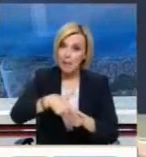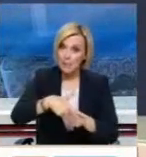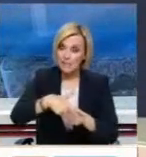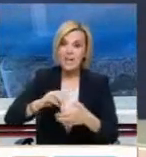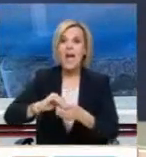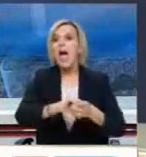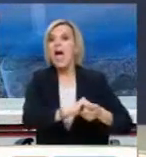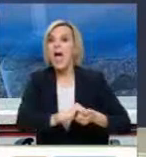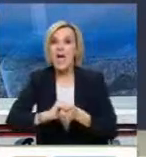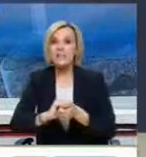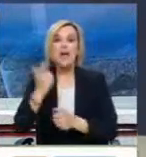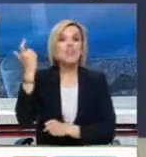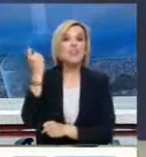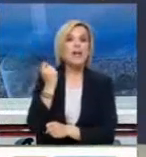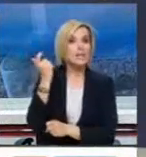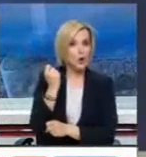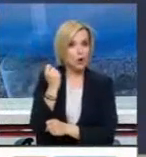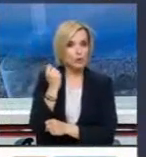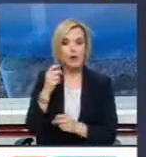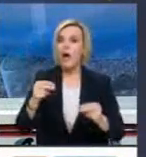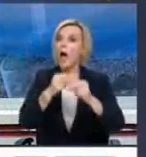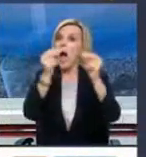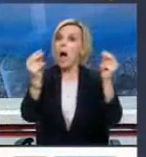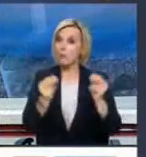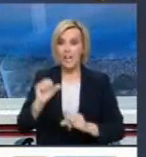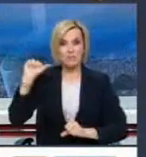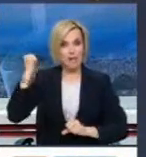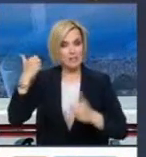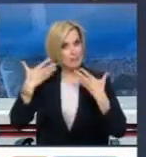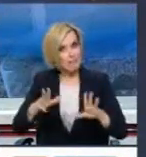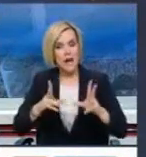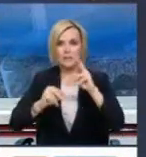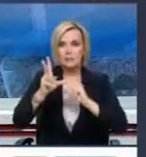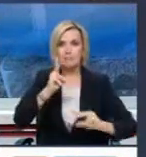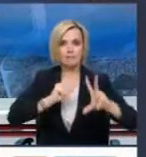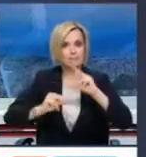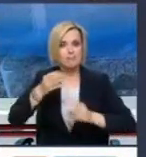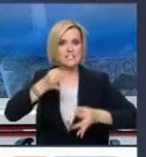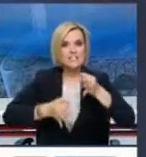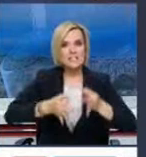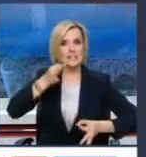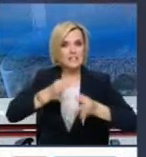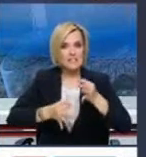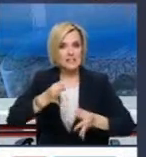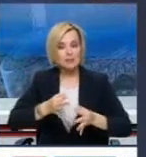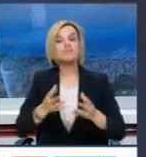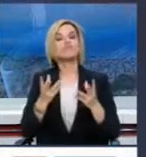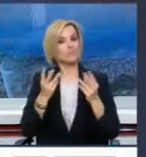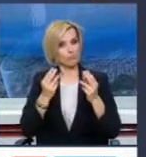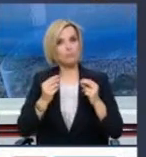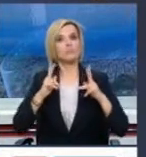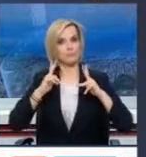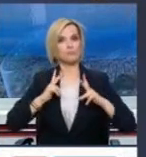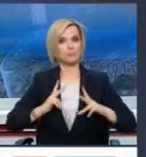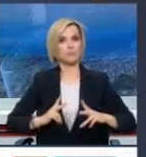και Πιστώσεις. Το αποτέλεσμα της χθεσινής αυτής συνομιλίας μας είναι κάτι πολύ ευρύτερο από την αρχική